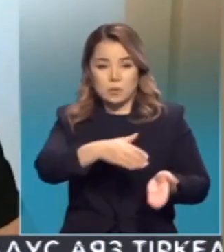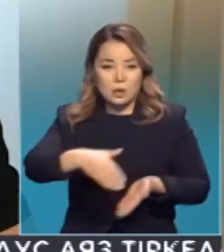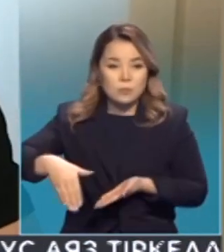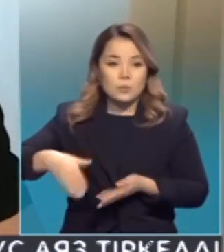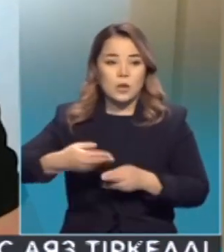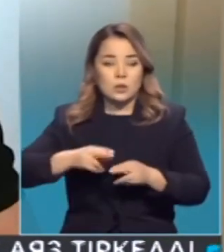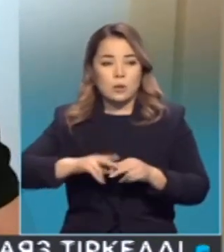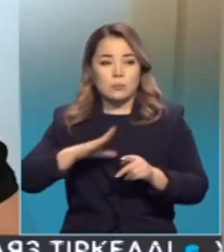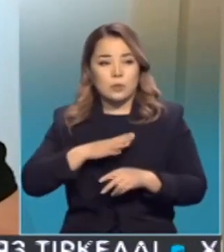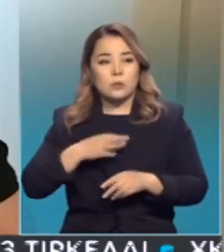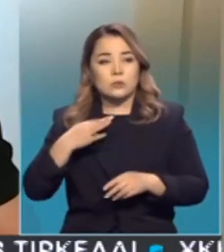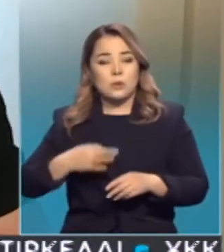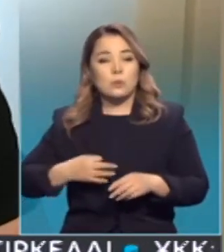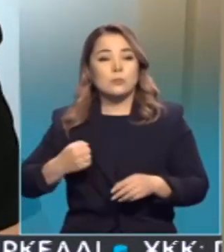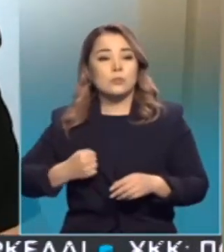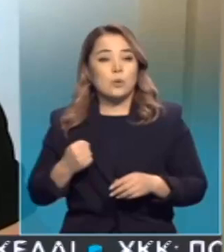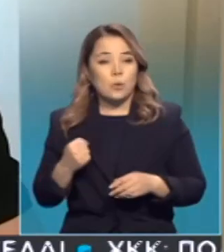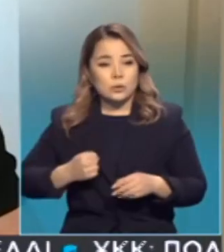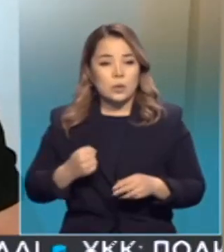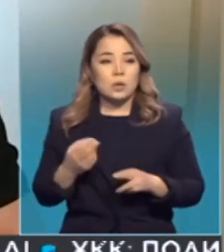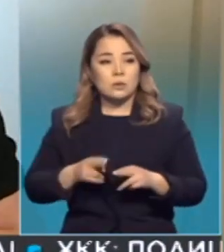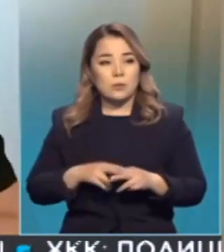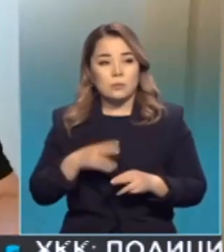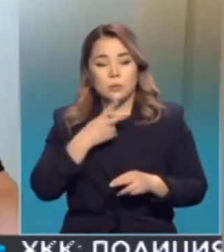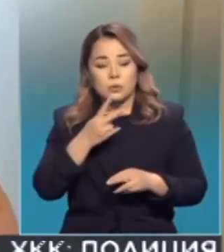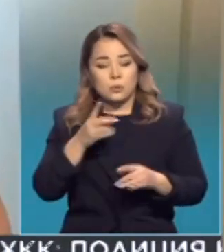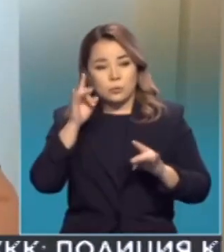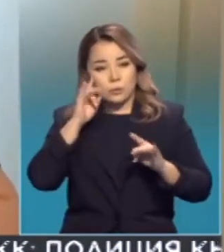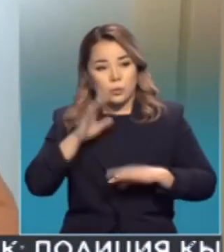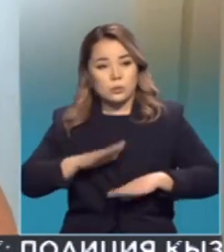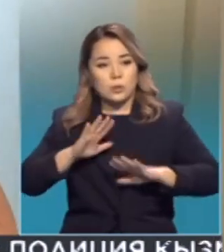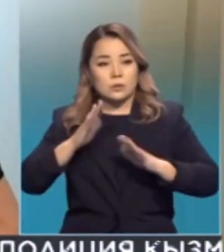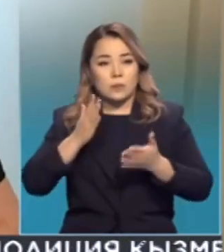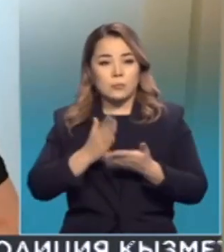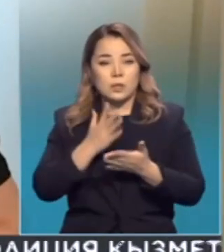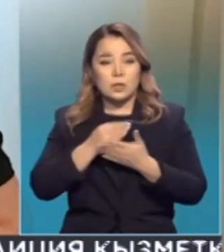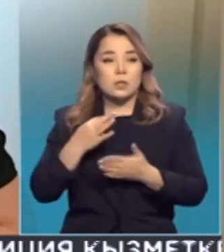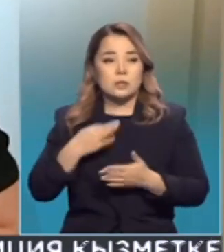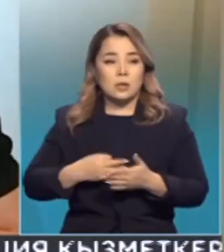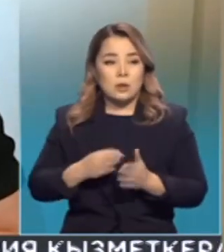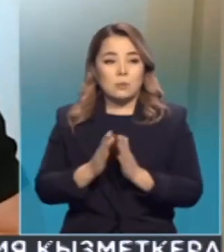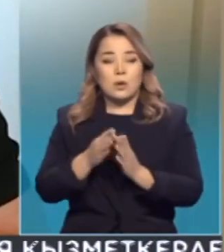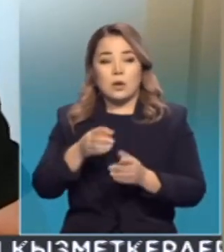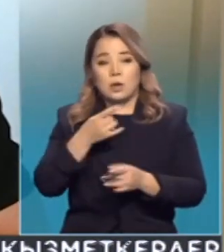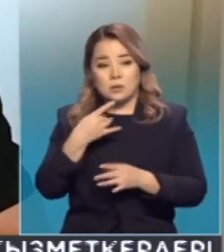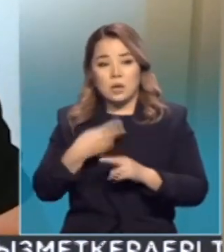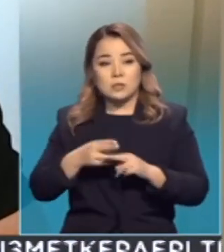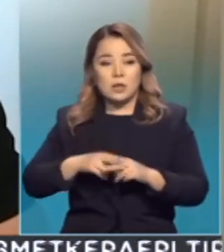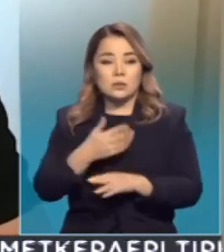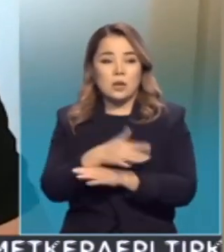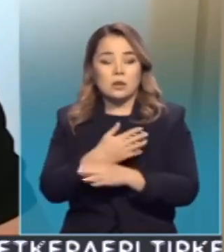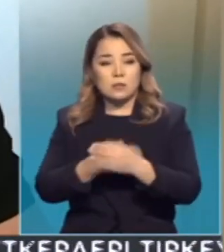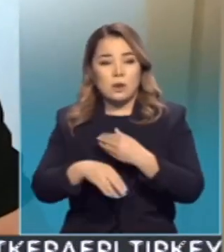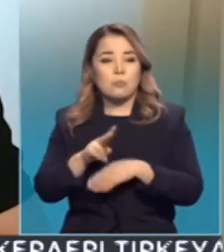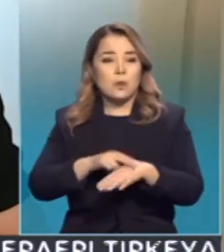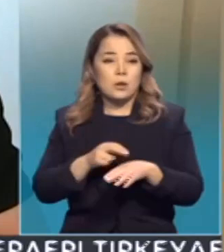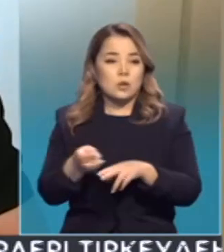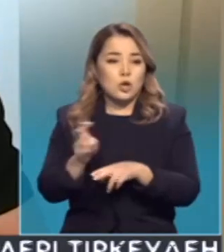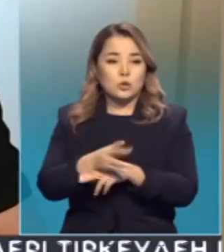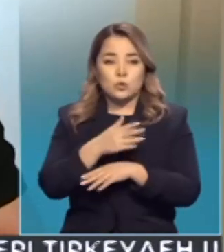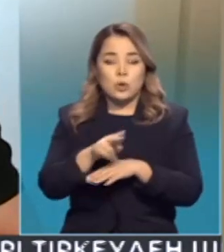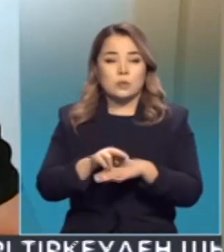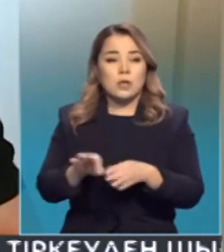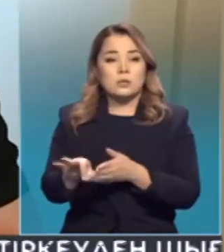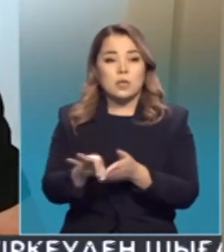Зардап шеккен жігіт ұлымның досы болған оқиғадан біз де есеңгіреп қалдық. Мен балам айтқасын далаға шықтым, полиция келіп болмады. Жедел